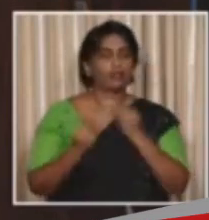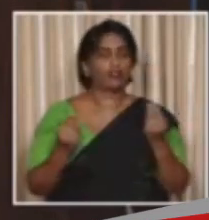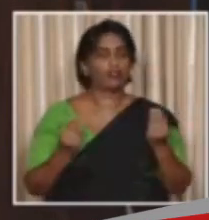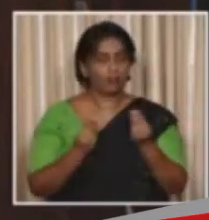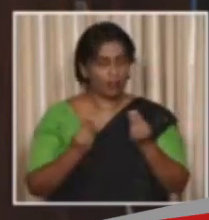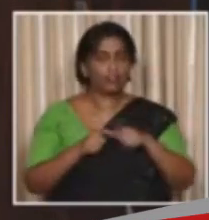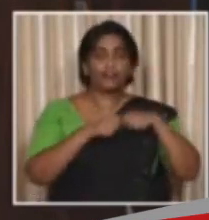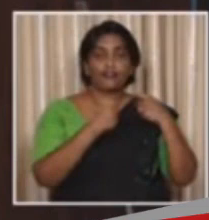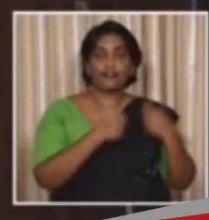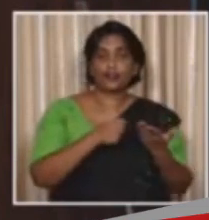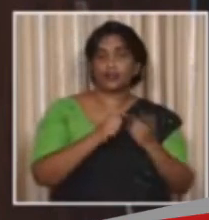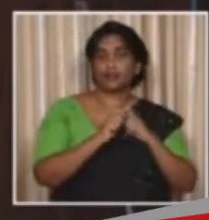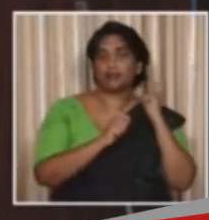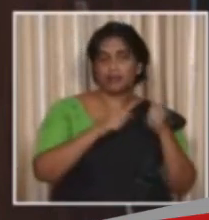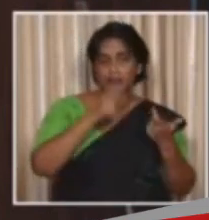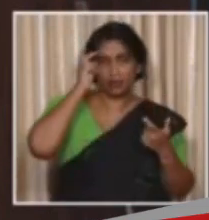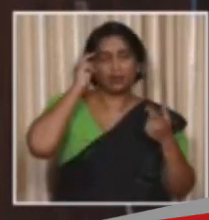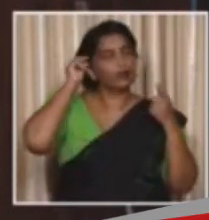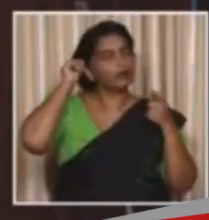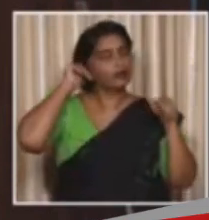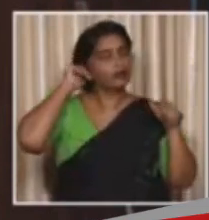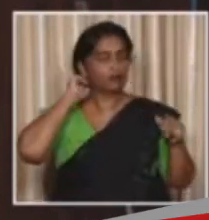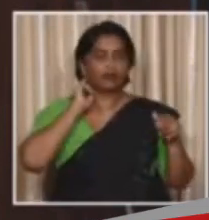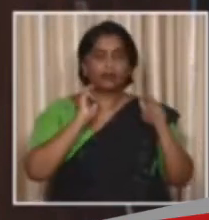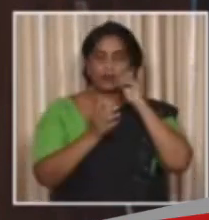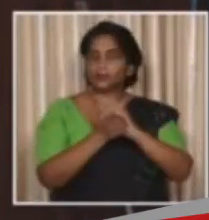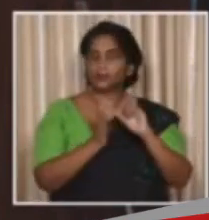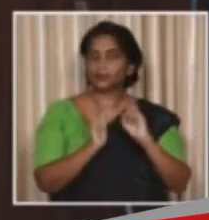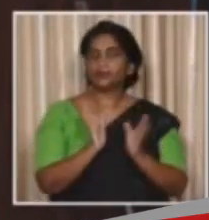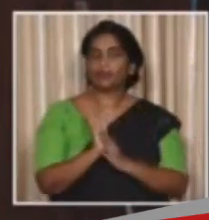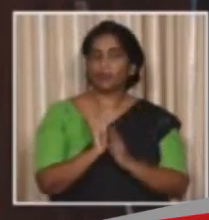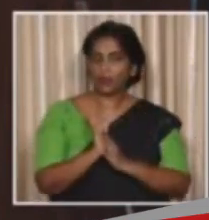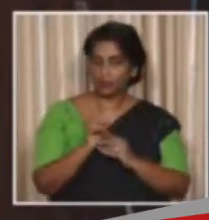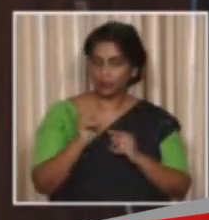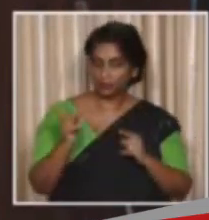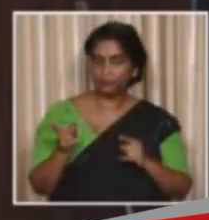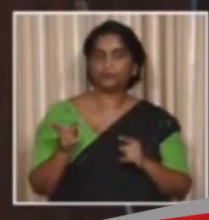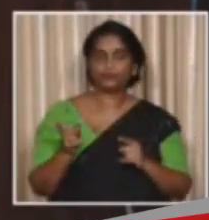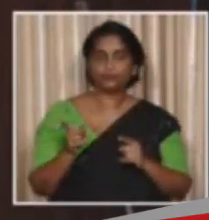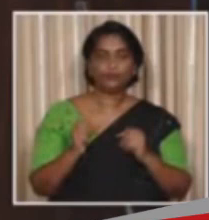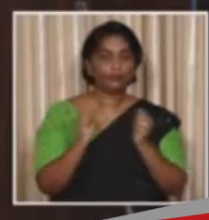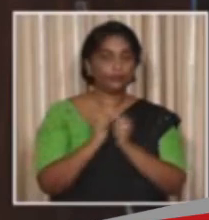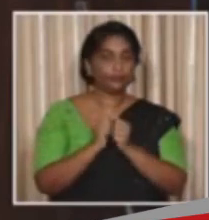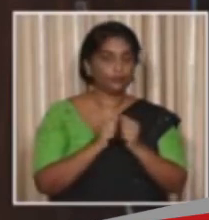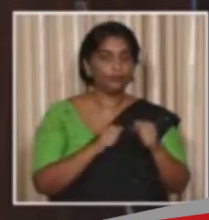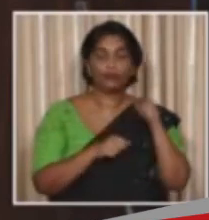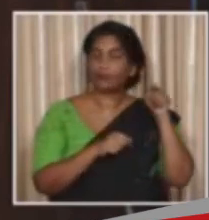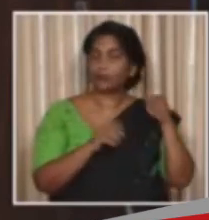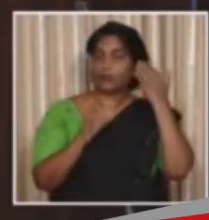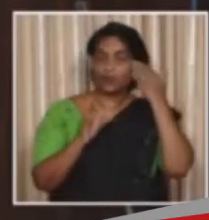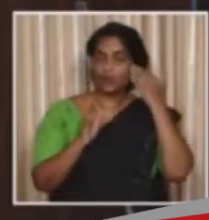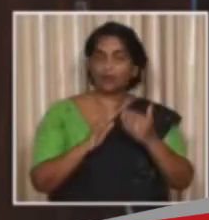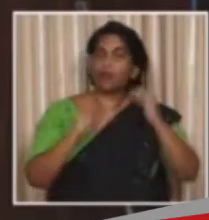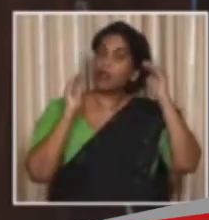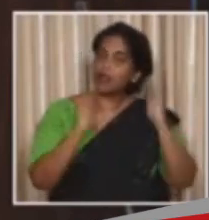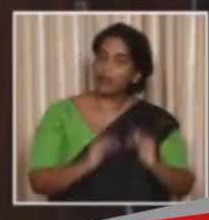තියෙන ආදායම මදි වියදම ගෙවා ගන්න ඒ නිසා මේ මාජන උපයෝගිතා කොමිෂමේ මේ කාර්යභාරය